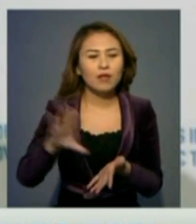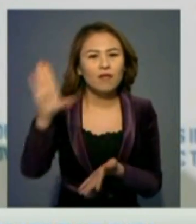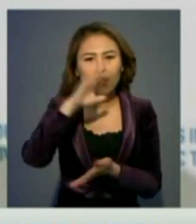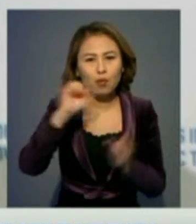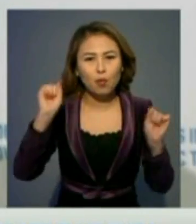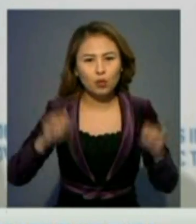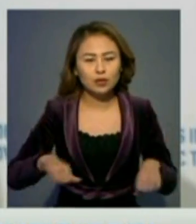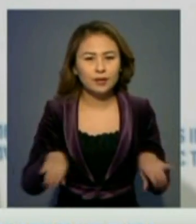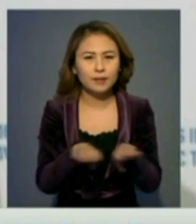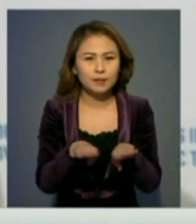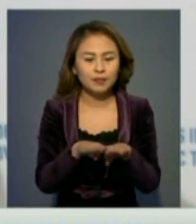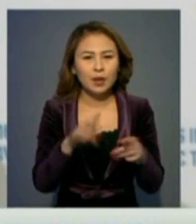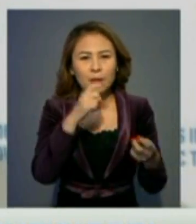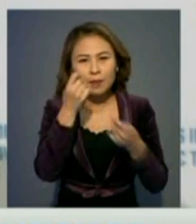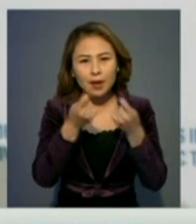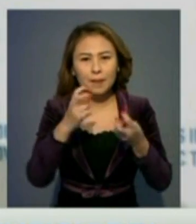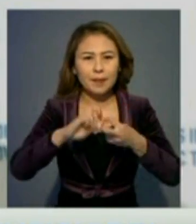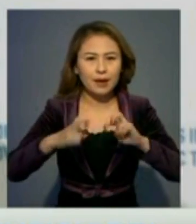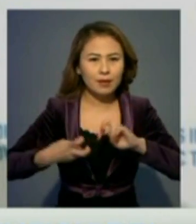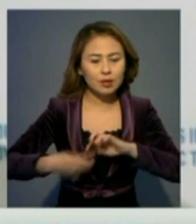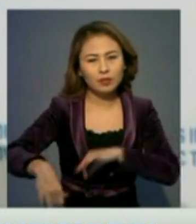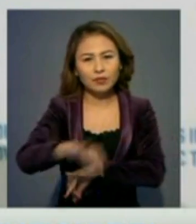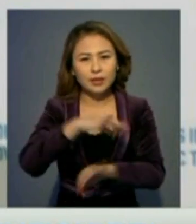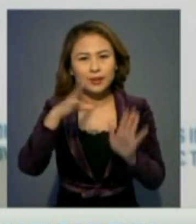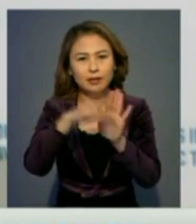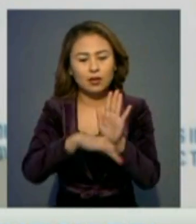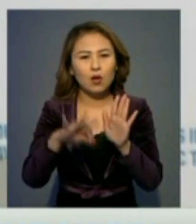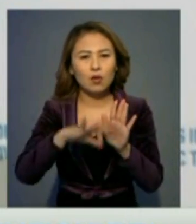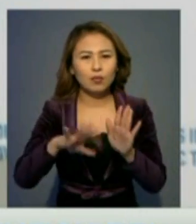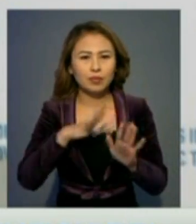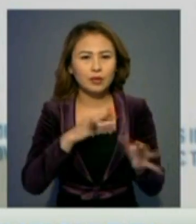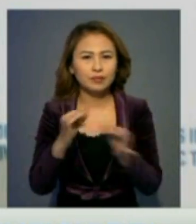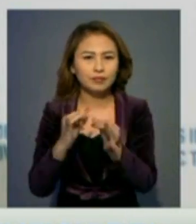Біз осындай олқылықтарды ескеріп жүйені енгізу мәселесін қарастырып жатырмыз.